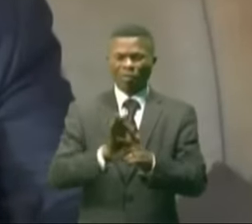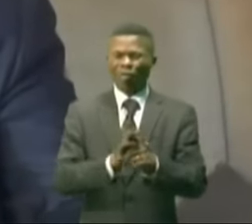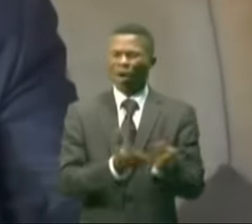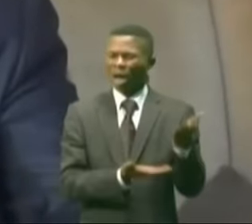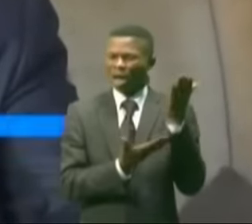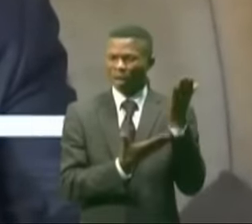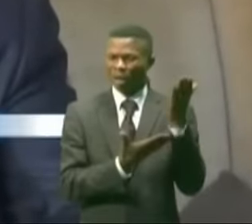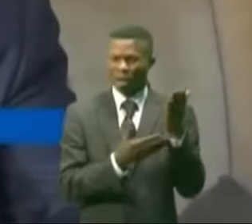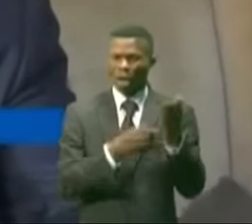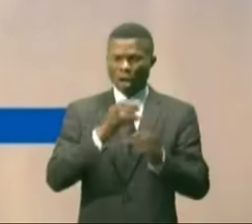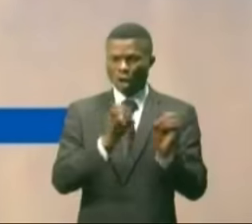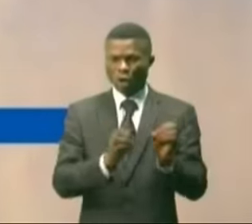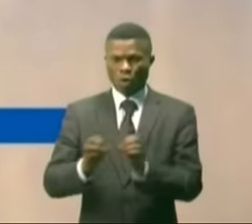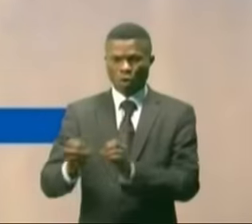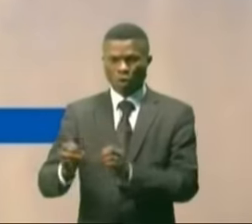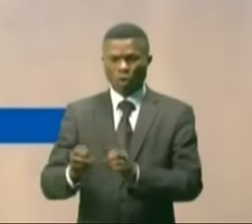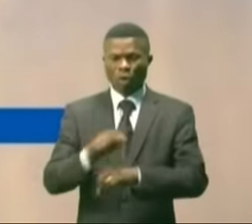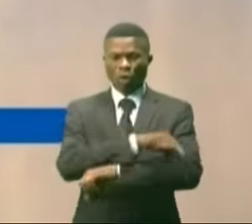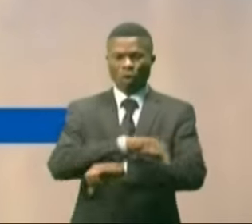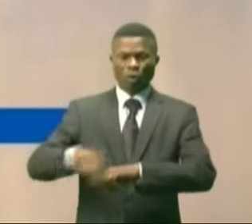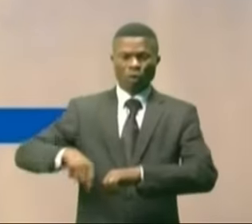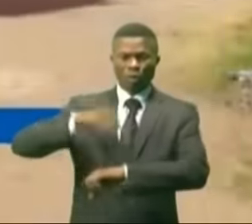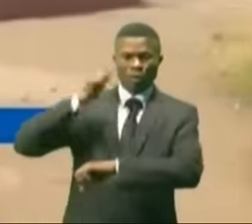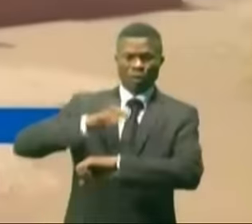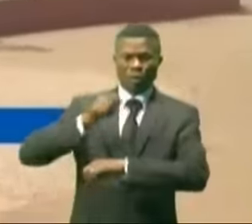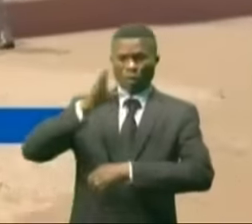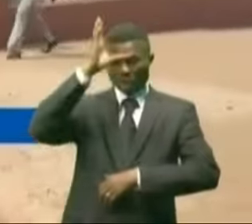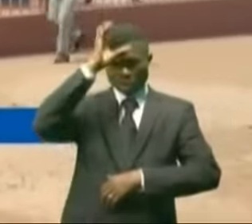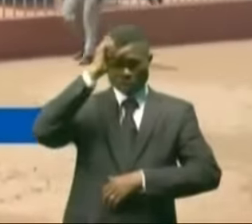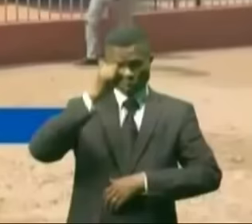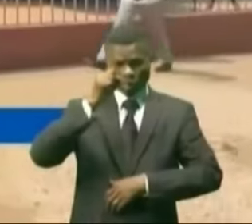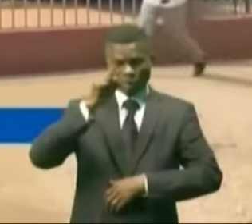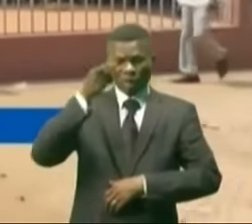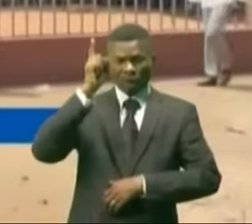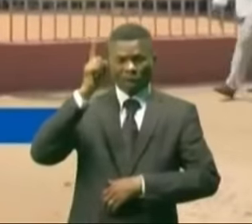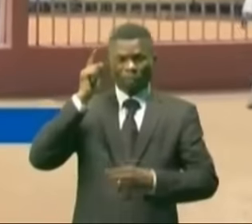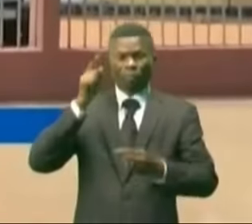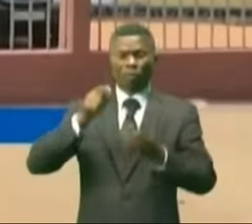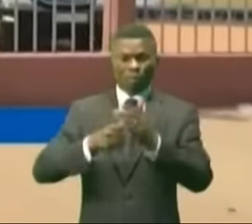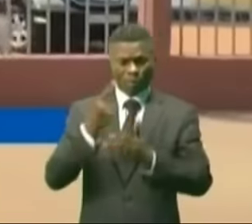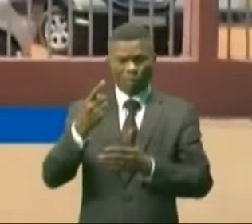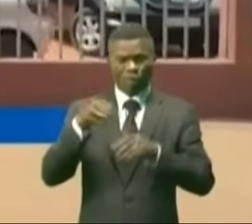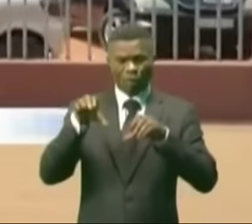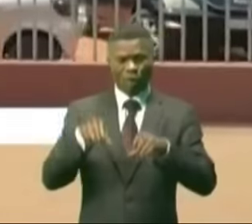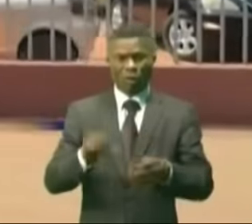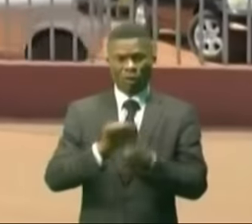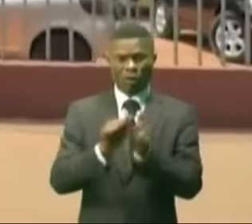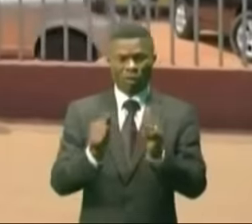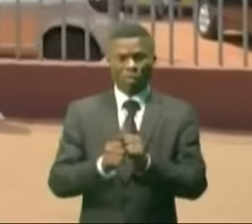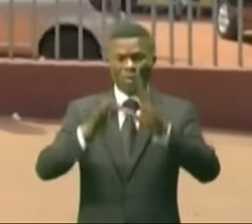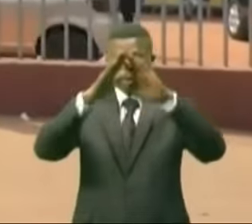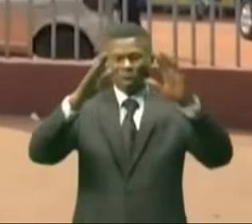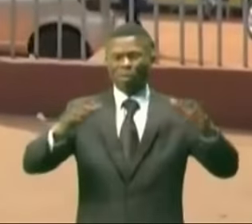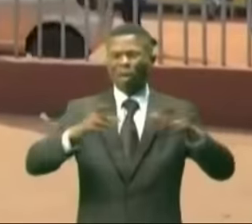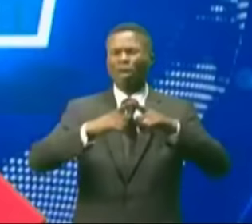va se dérouler au siège du barreau du Puy, qui est le premier en RDC en termes d'infrastructure.